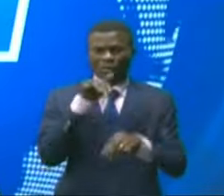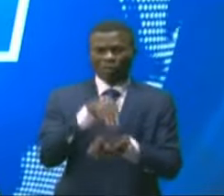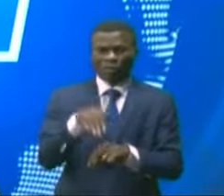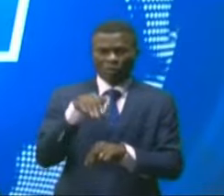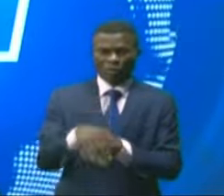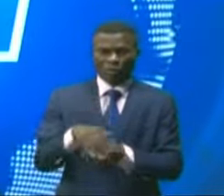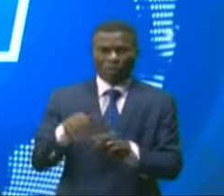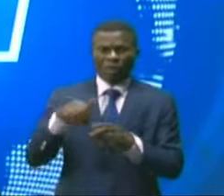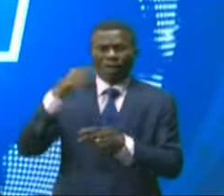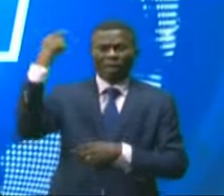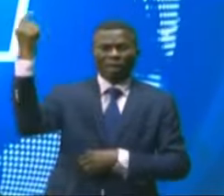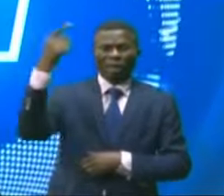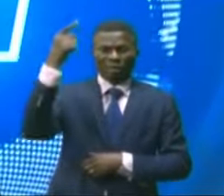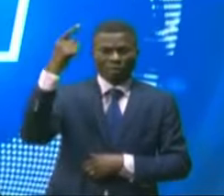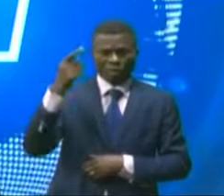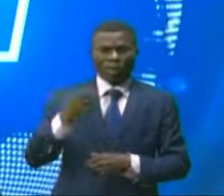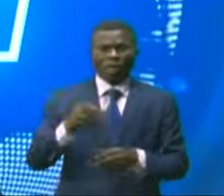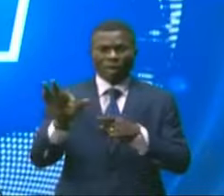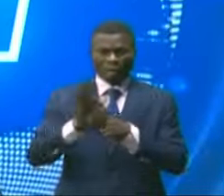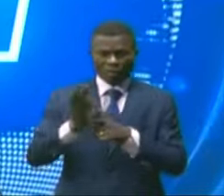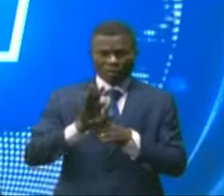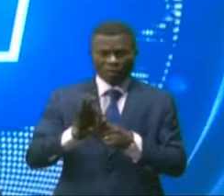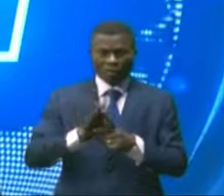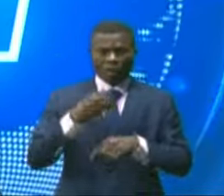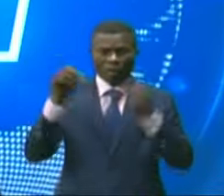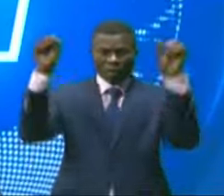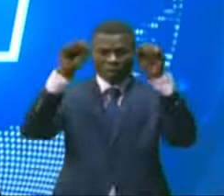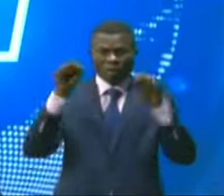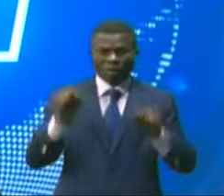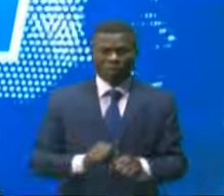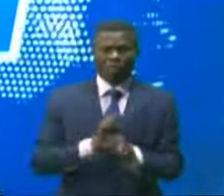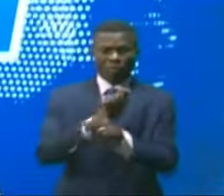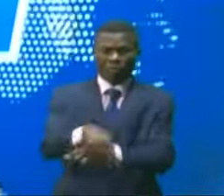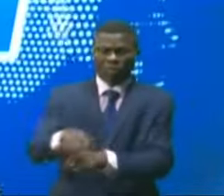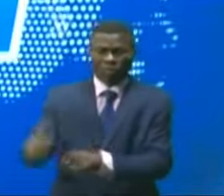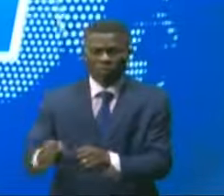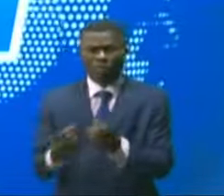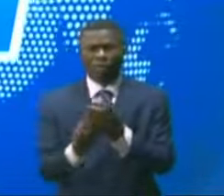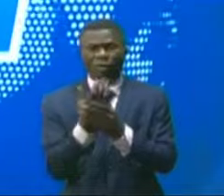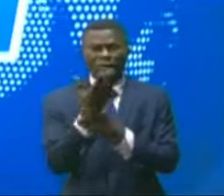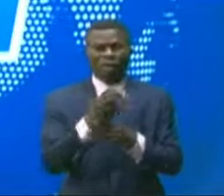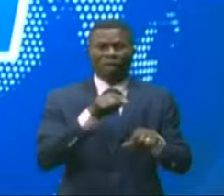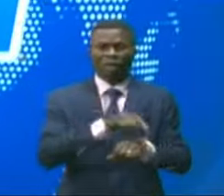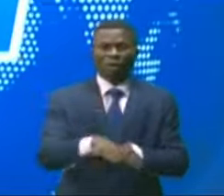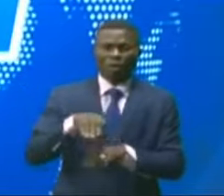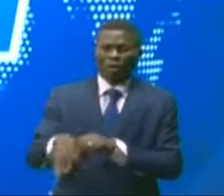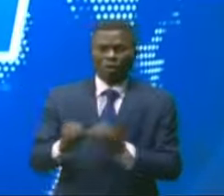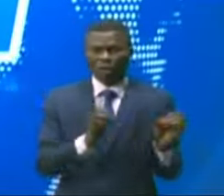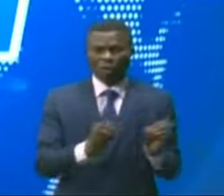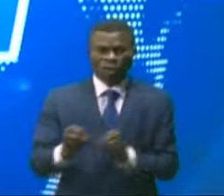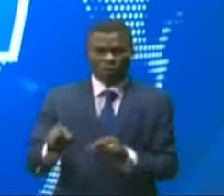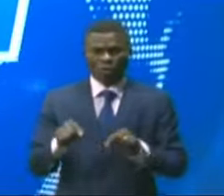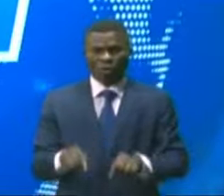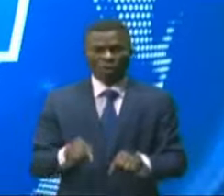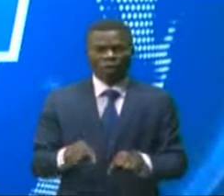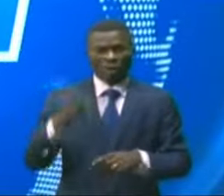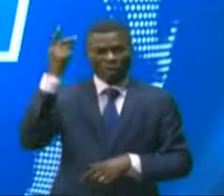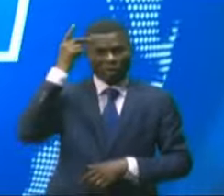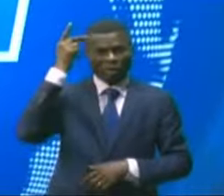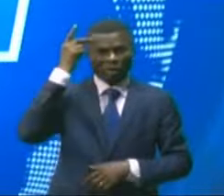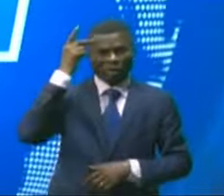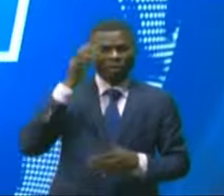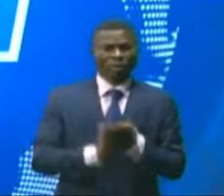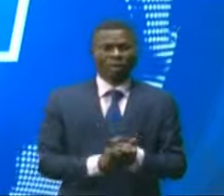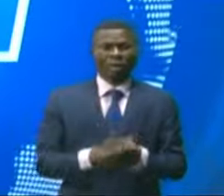la chaîne des valeurs. Un atelier sur les systèmes sémenciers et la production racinaire du manioc a été organisé ici à